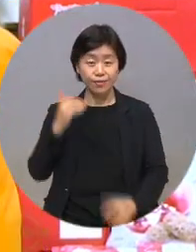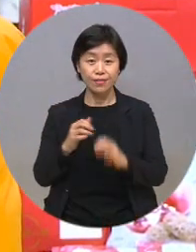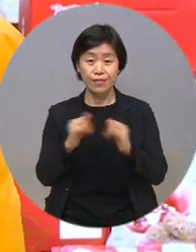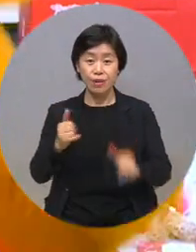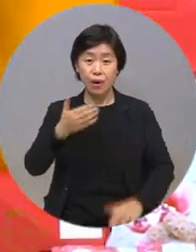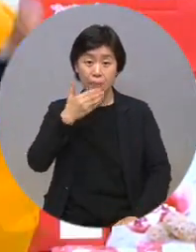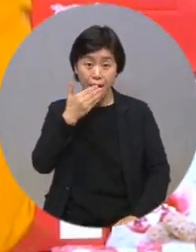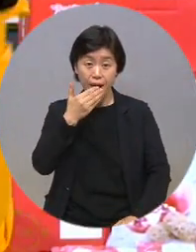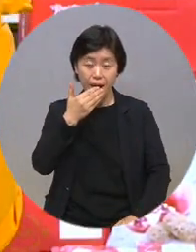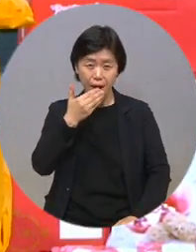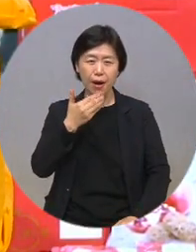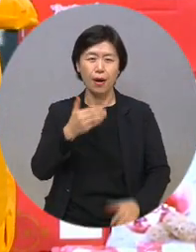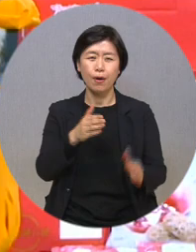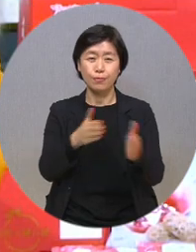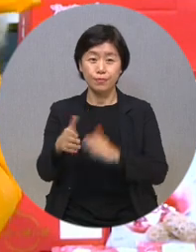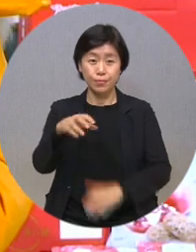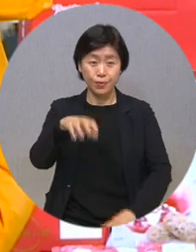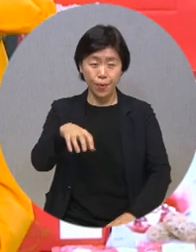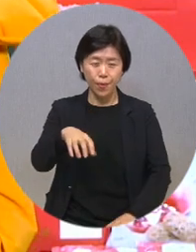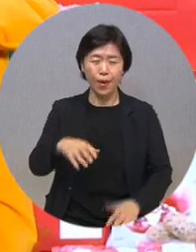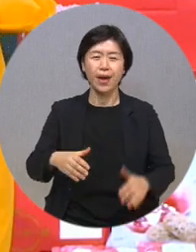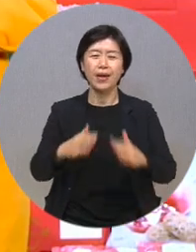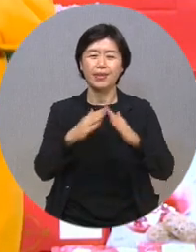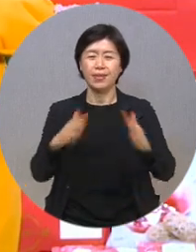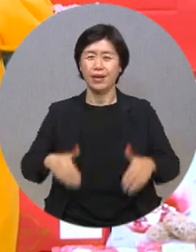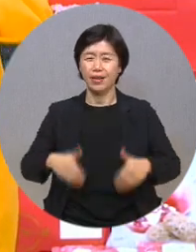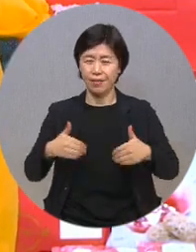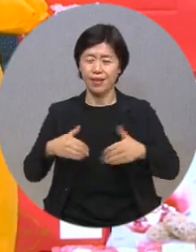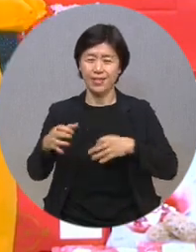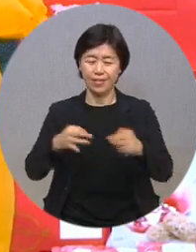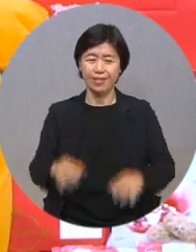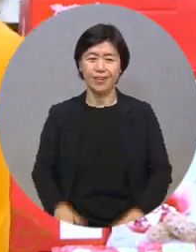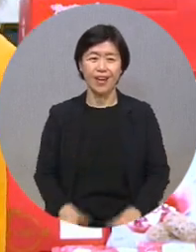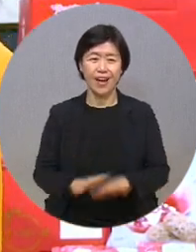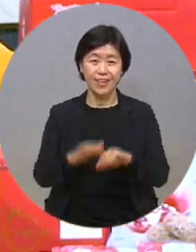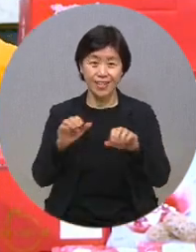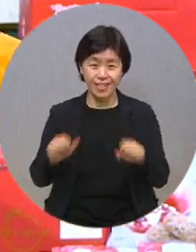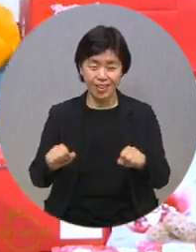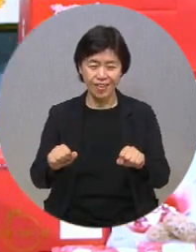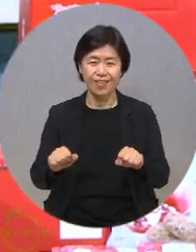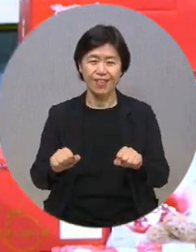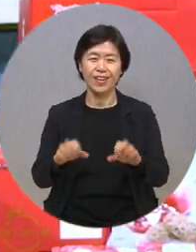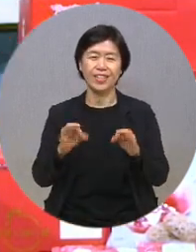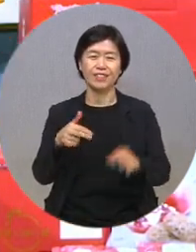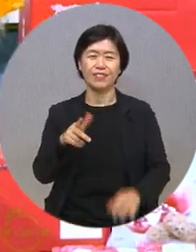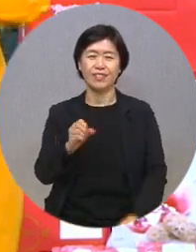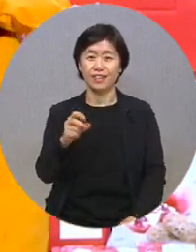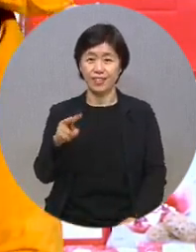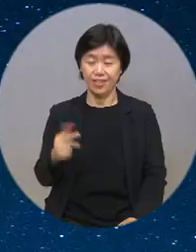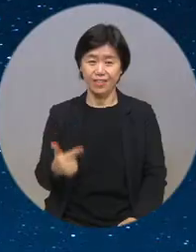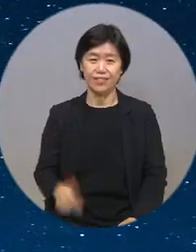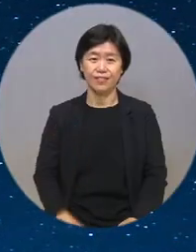밥상은 남도장터에서 준비하세요. 안녕하세요. 반갑습니다. 국민안내양TV 가수 김정현입니다.